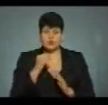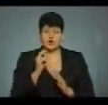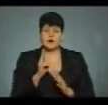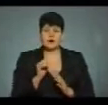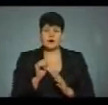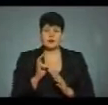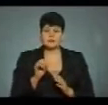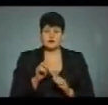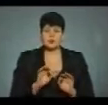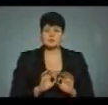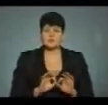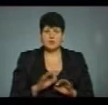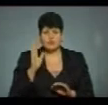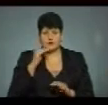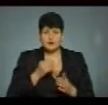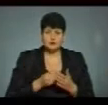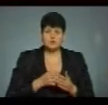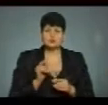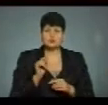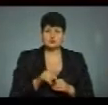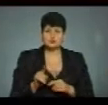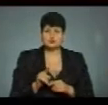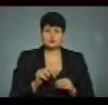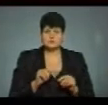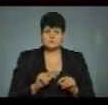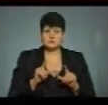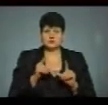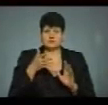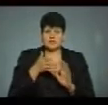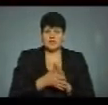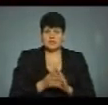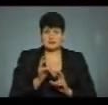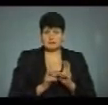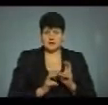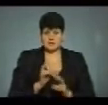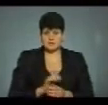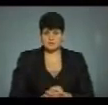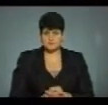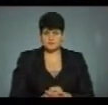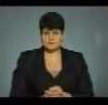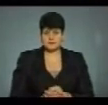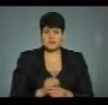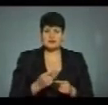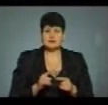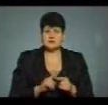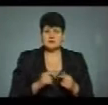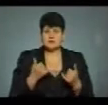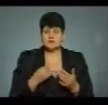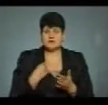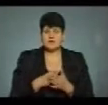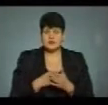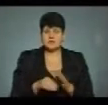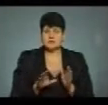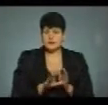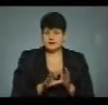Водовіз розповідає, вода подорожчала через те, що зросли витрати підприємства. Це, зокрема, сьогоднішня вартість